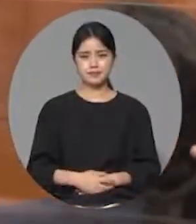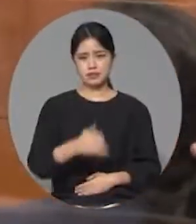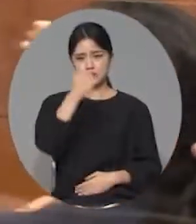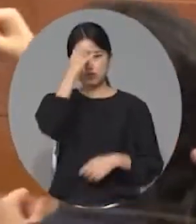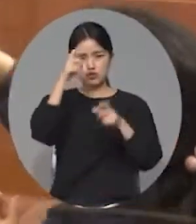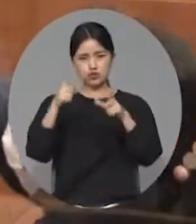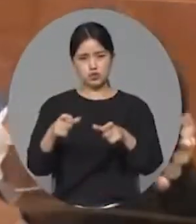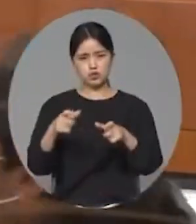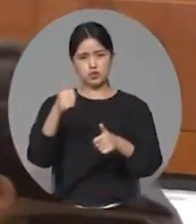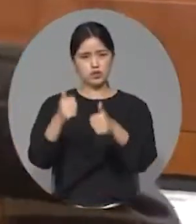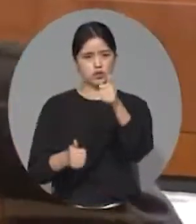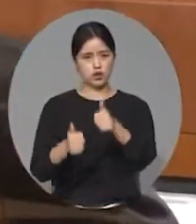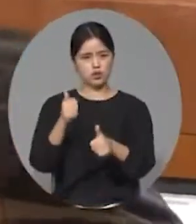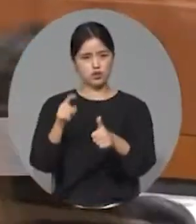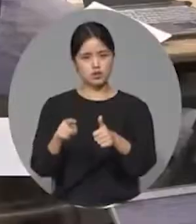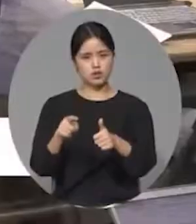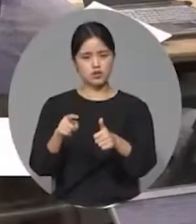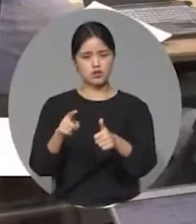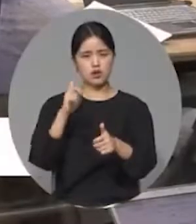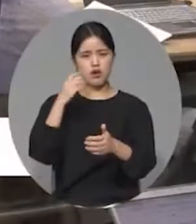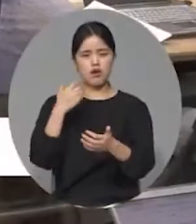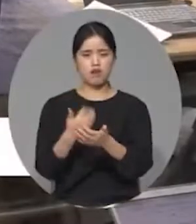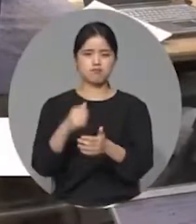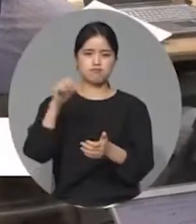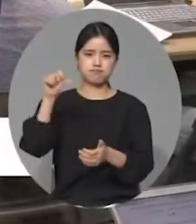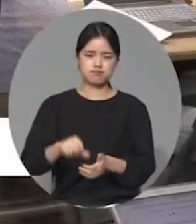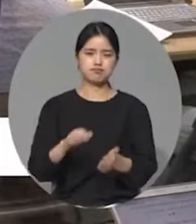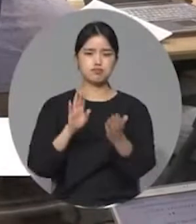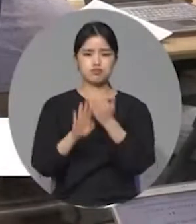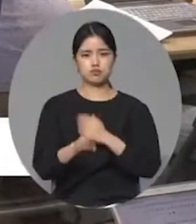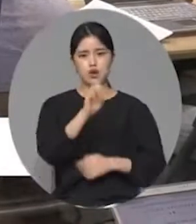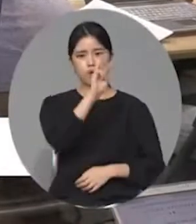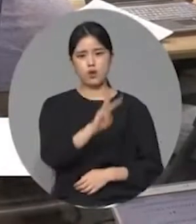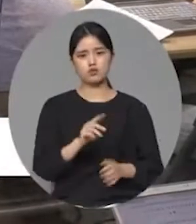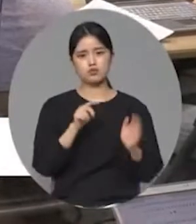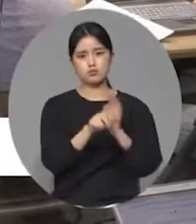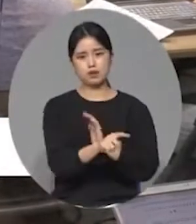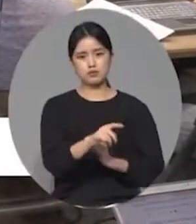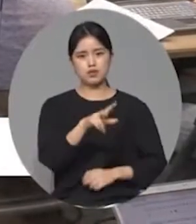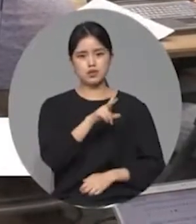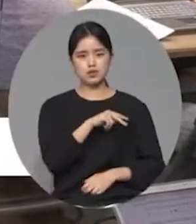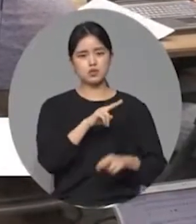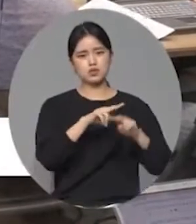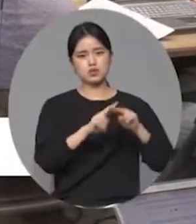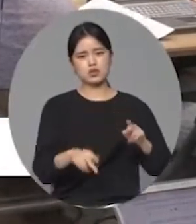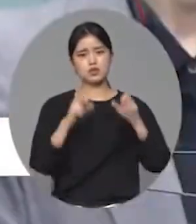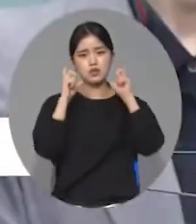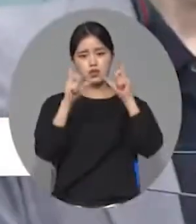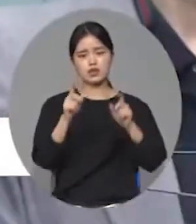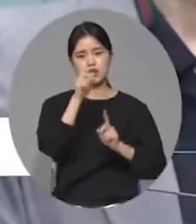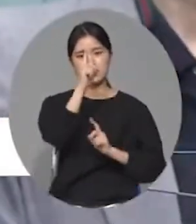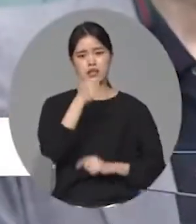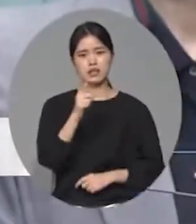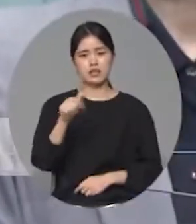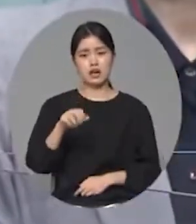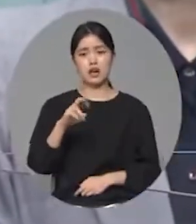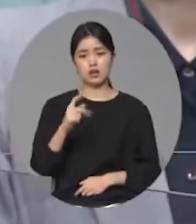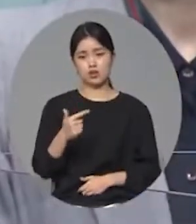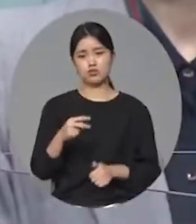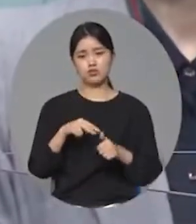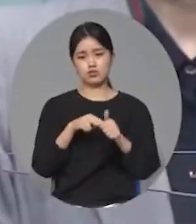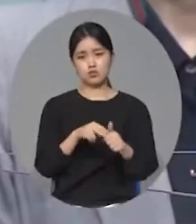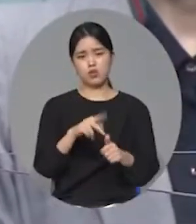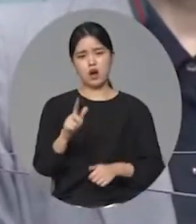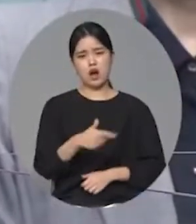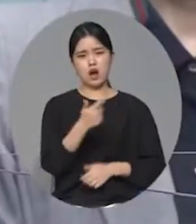충청 지역 순회 경선에서 충격패를 당한 뒤 광주를 방문해 의원직 사퇴를 선언한 이낙연 후보.